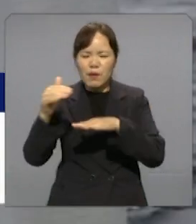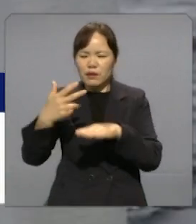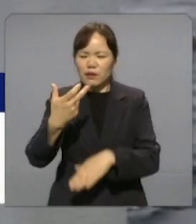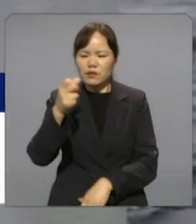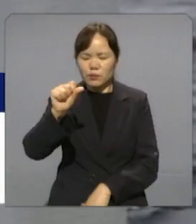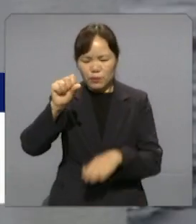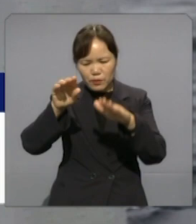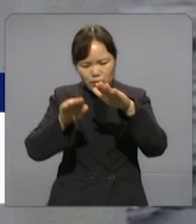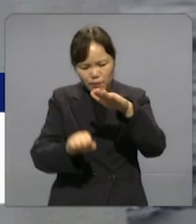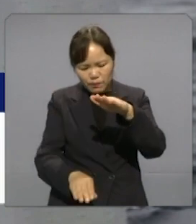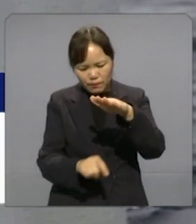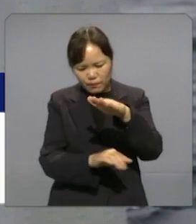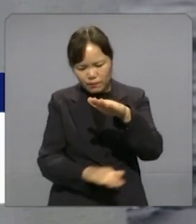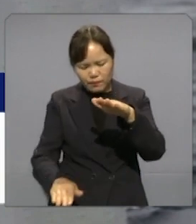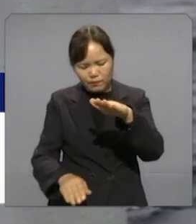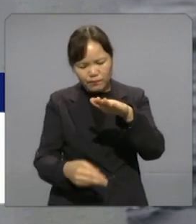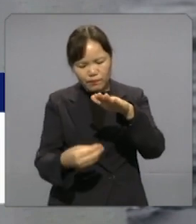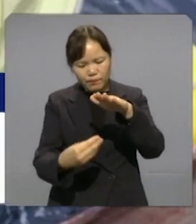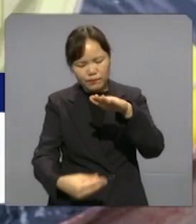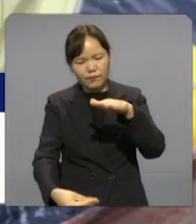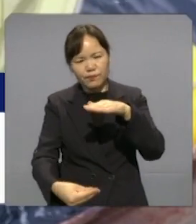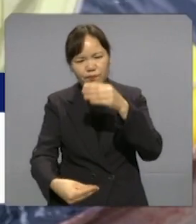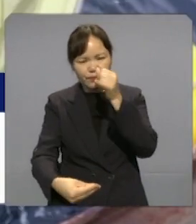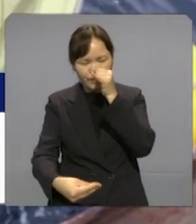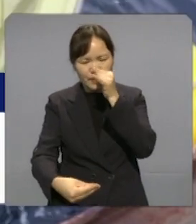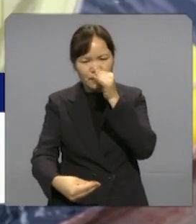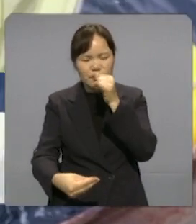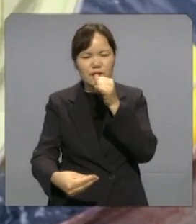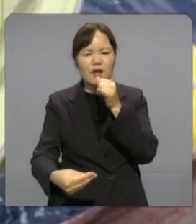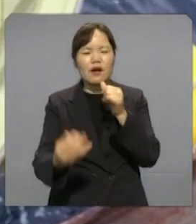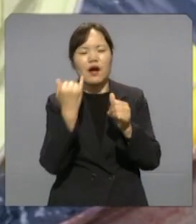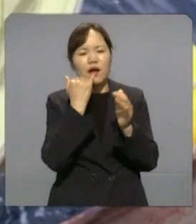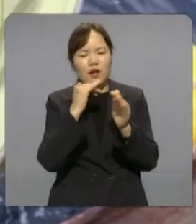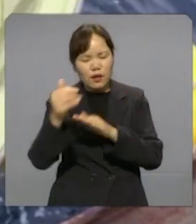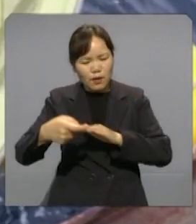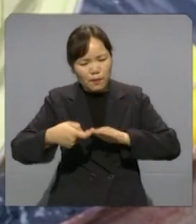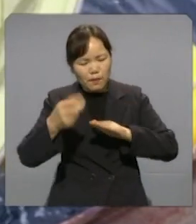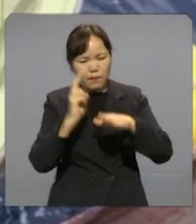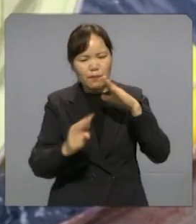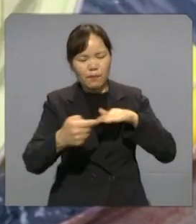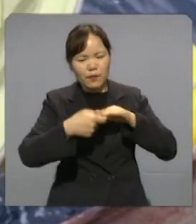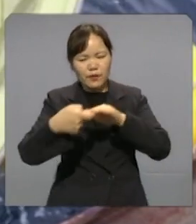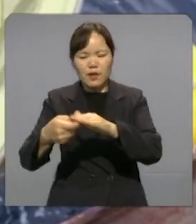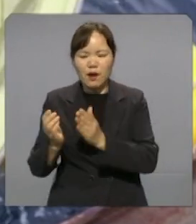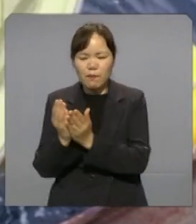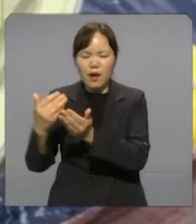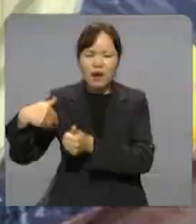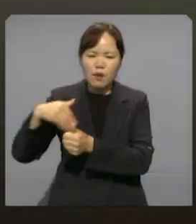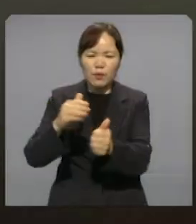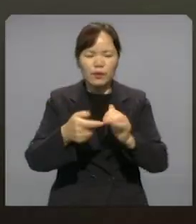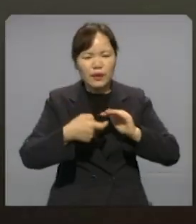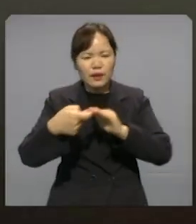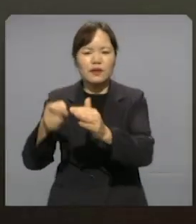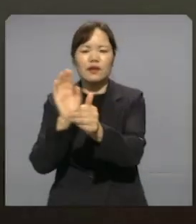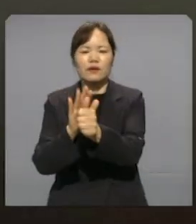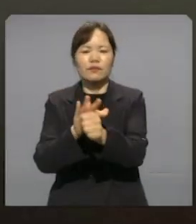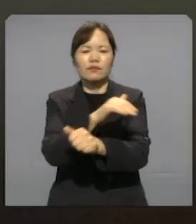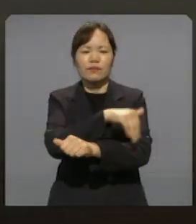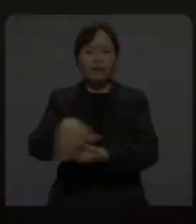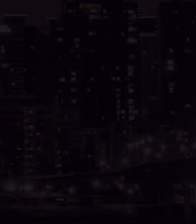수평으로 놓인 상태로 해군은 잠수함 구조함인 청해진 항을 보내 인양을 계속 지원할 방침입니다